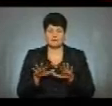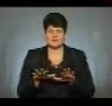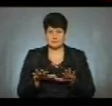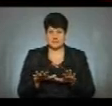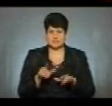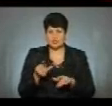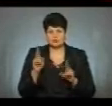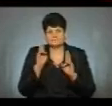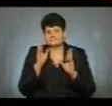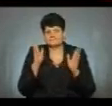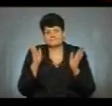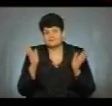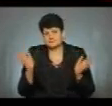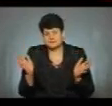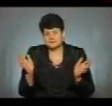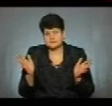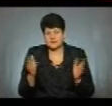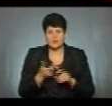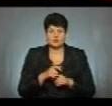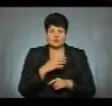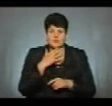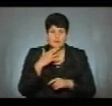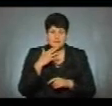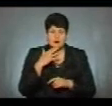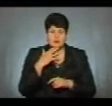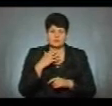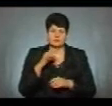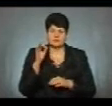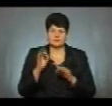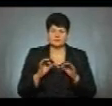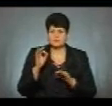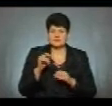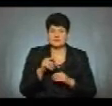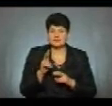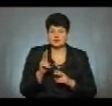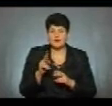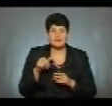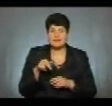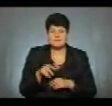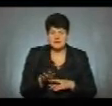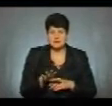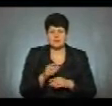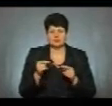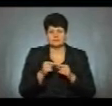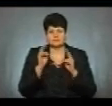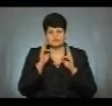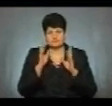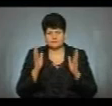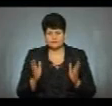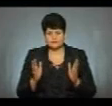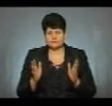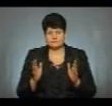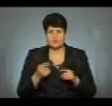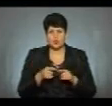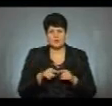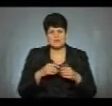не визначилися, тобто дуже багато збільшився відсоток тих, які не підуть або не визначилися. Тобто